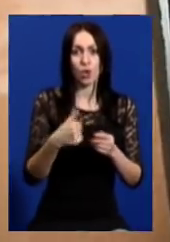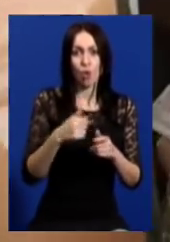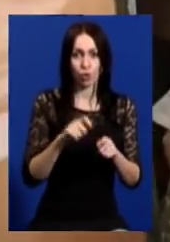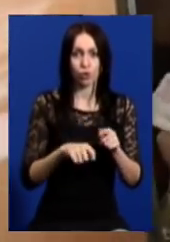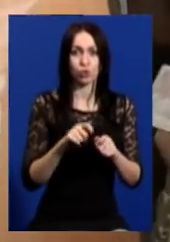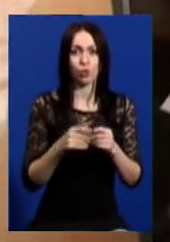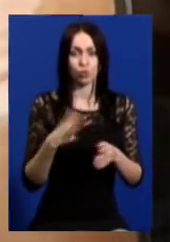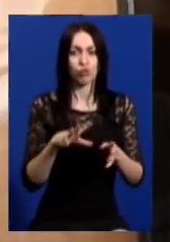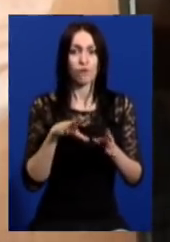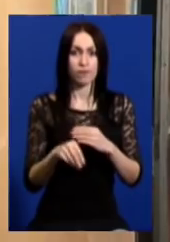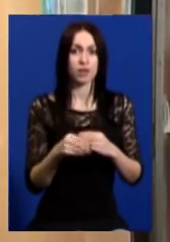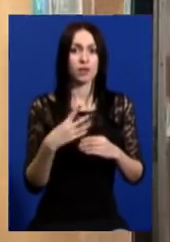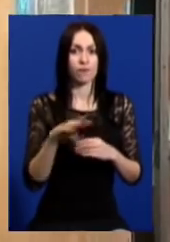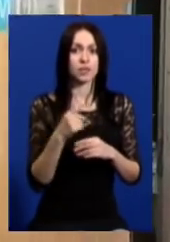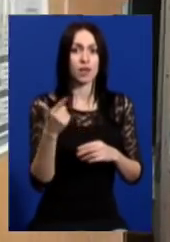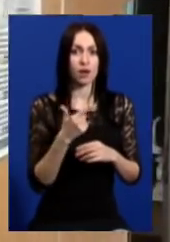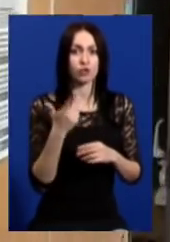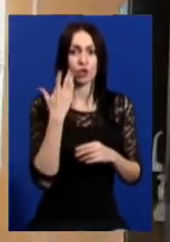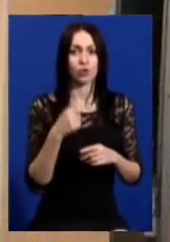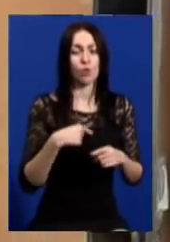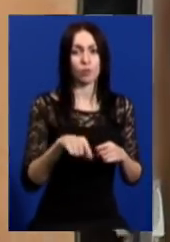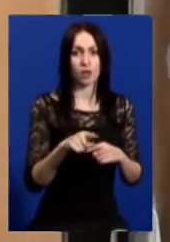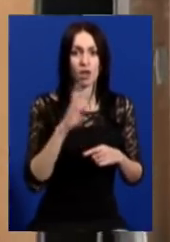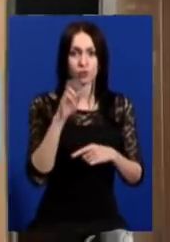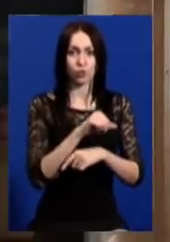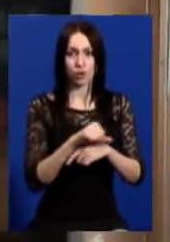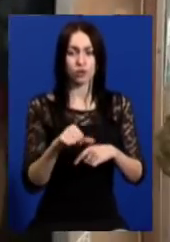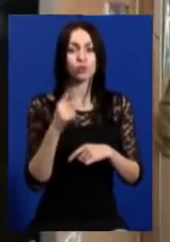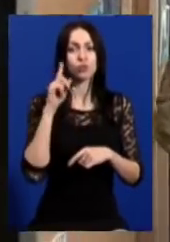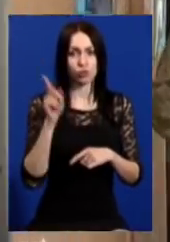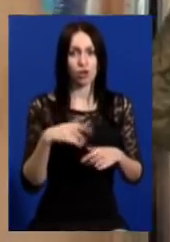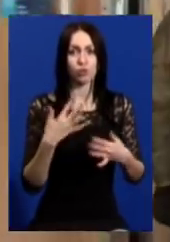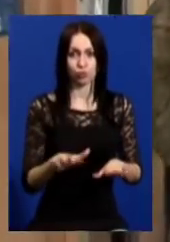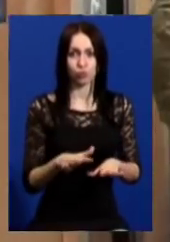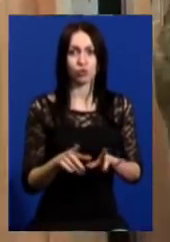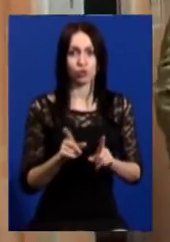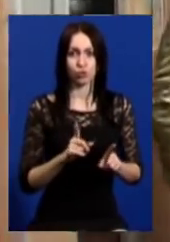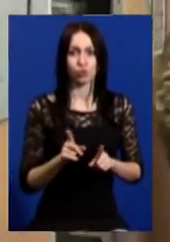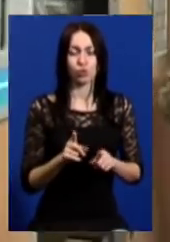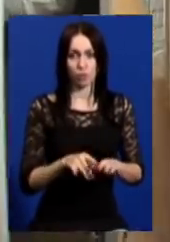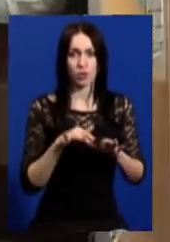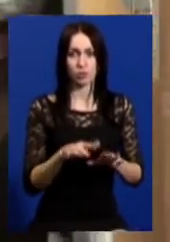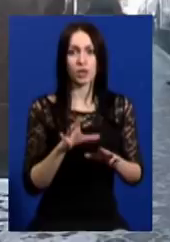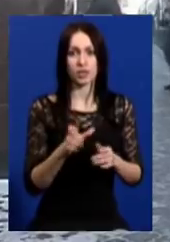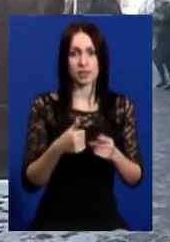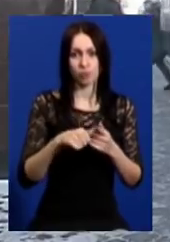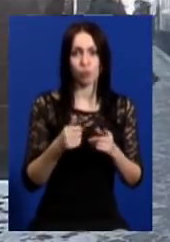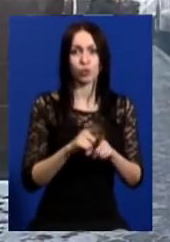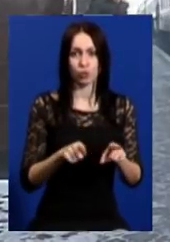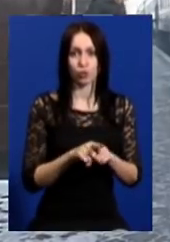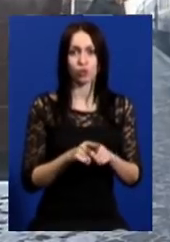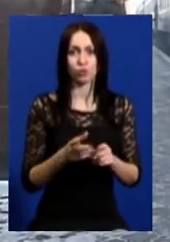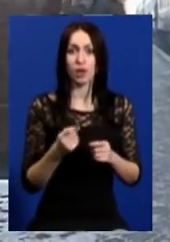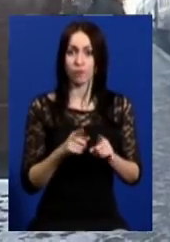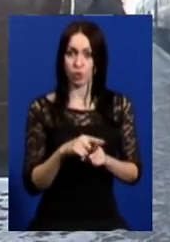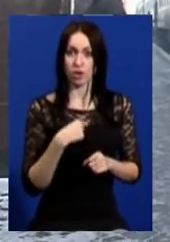введений вже всі громадяни, котрі перетинають державний кордон, вони вже знають, що заходи з біометрією ми теж проводимо. І отак, я